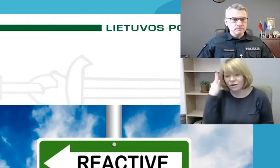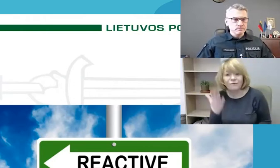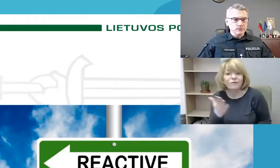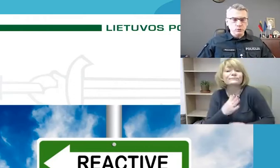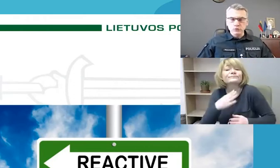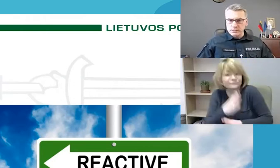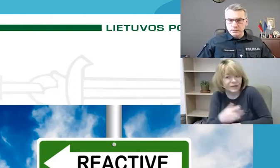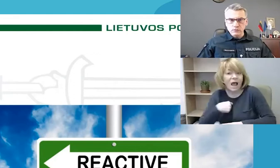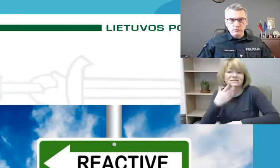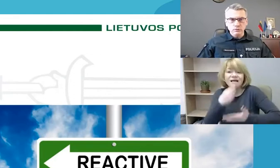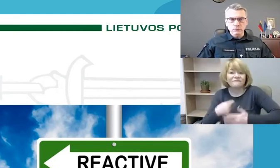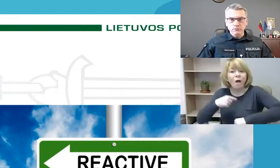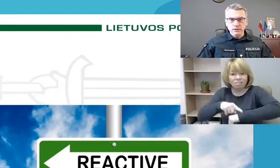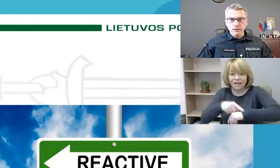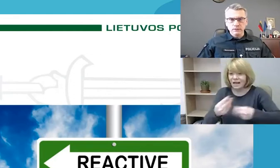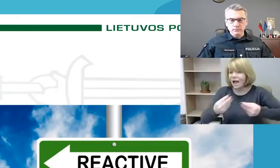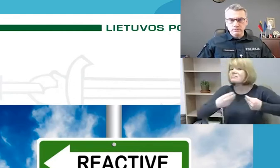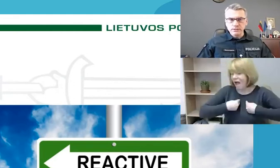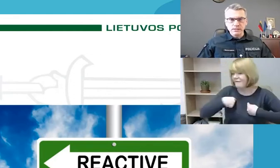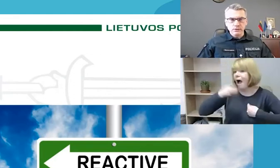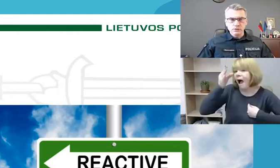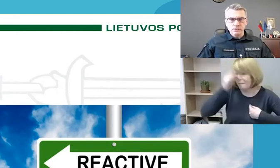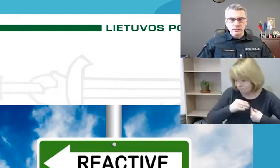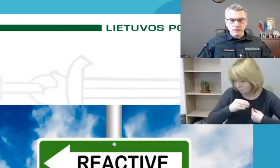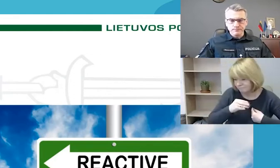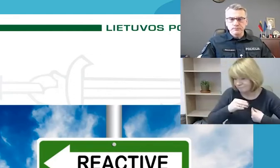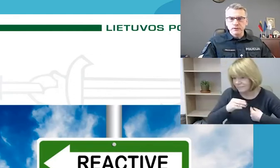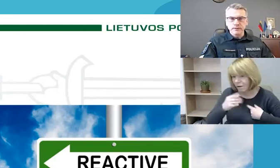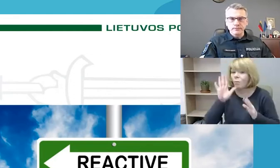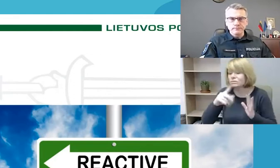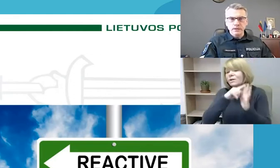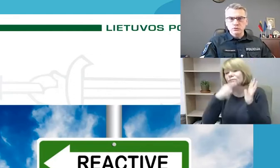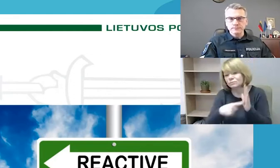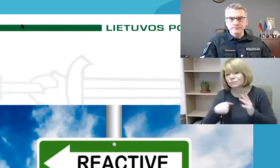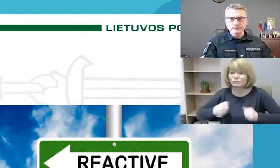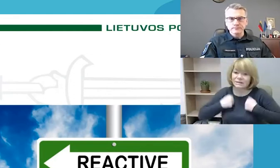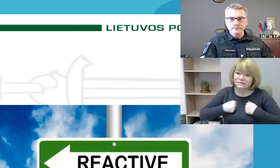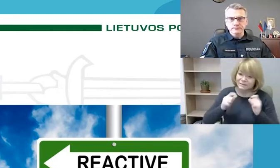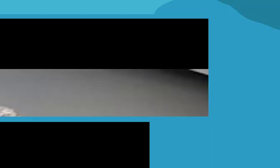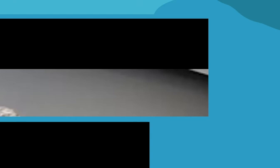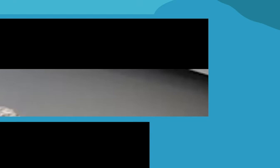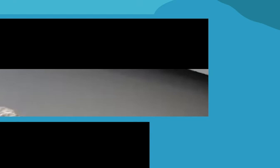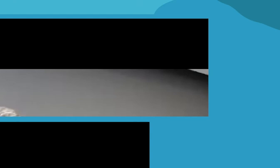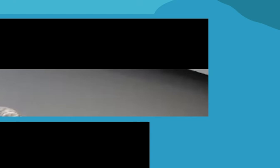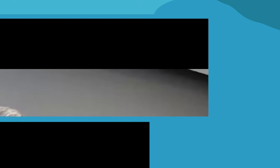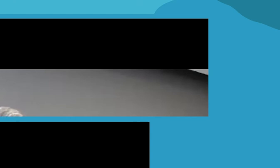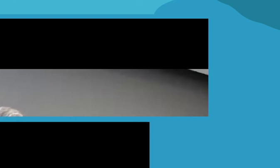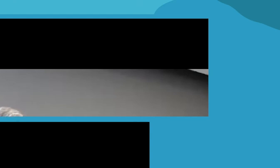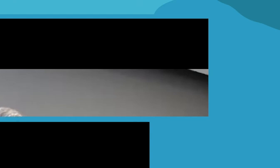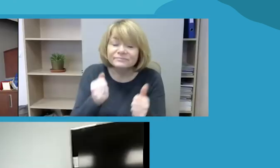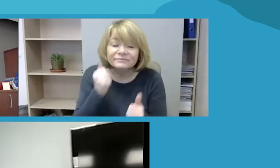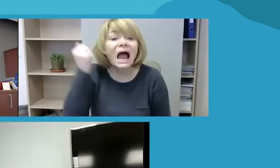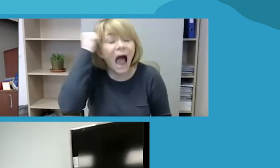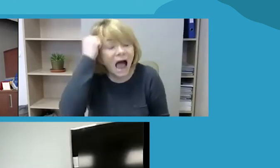jeigu turėsite klausimų, tikrai pasistengšiu jos atsakyti. Ačiū. Ačiū labai, ponia Paudauskai, ačiū